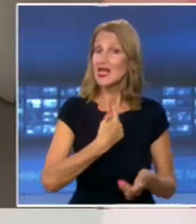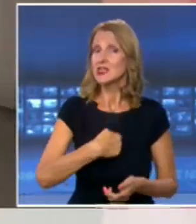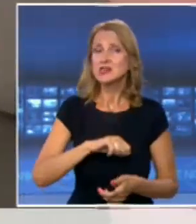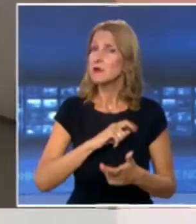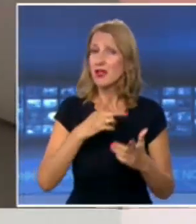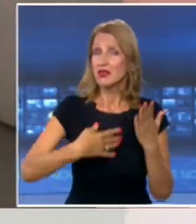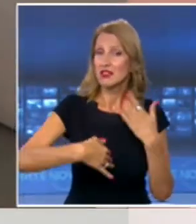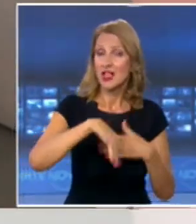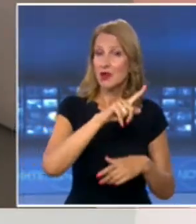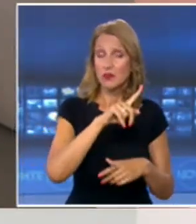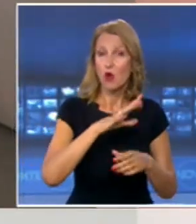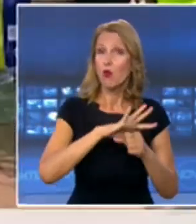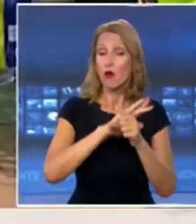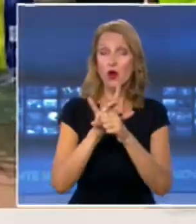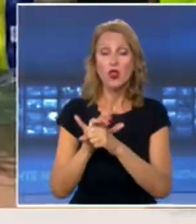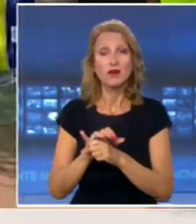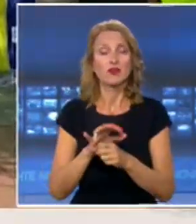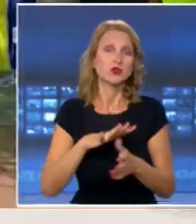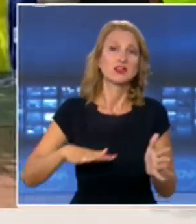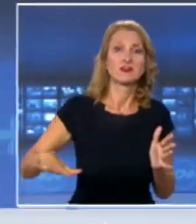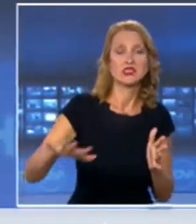най-много случаи на коронавирус в Европа.